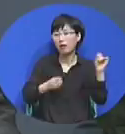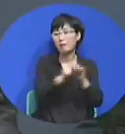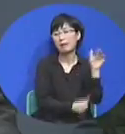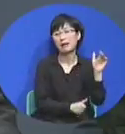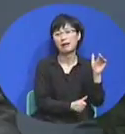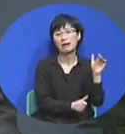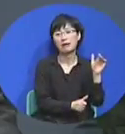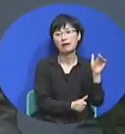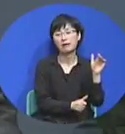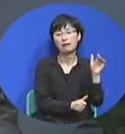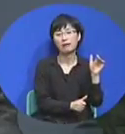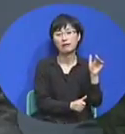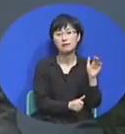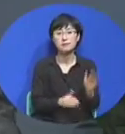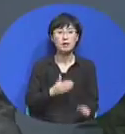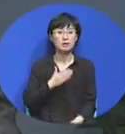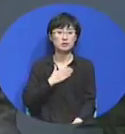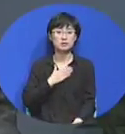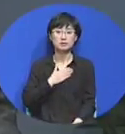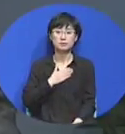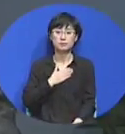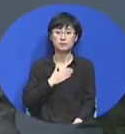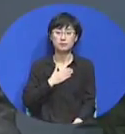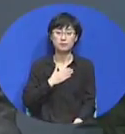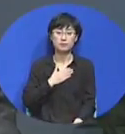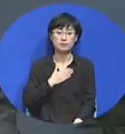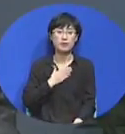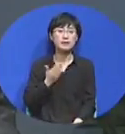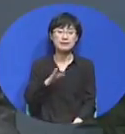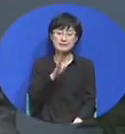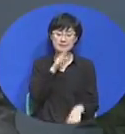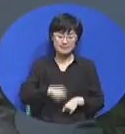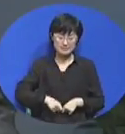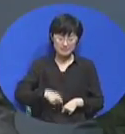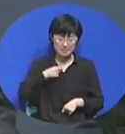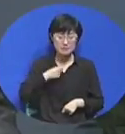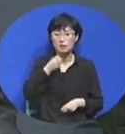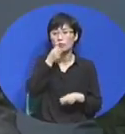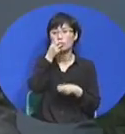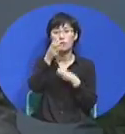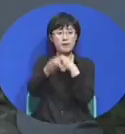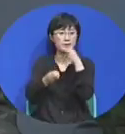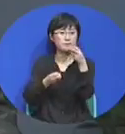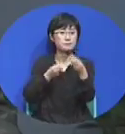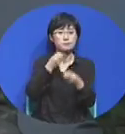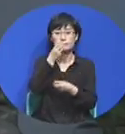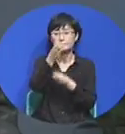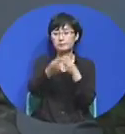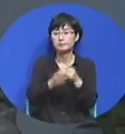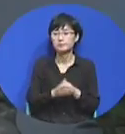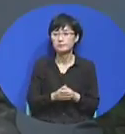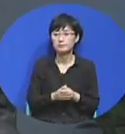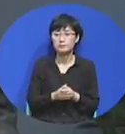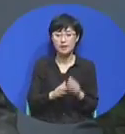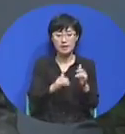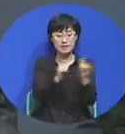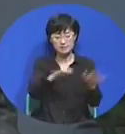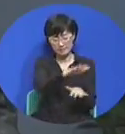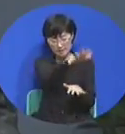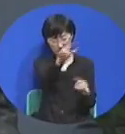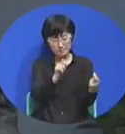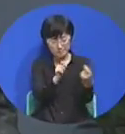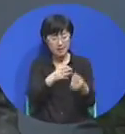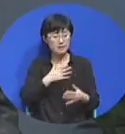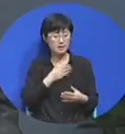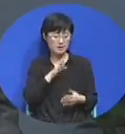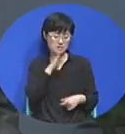날, one day for me. 하나님 앞과 여러분 앞에 고백할 수 있습니다. I can confess this before God and before all of you. 만인 앞에 고백할 수 있습니다. I